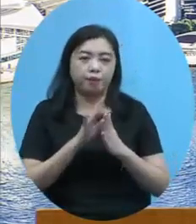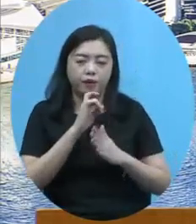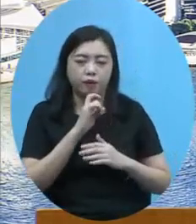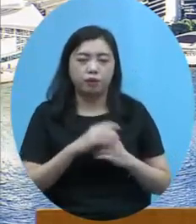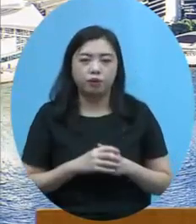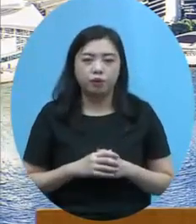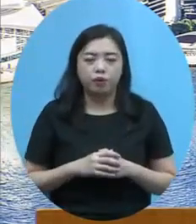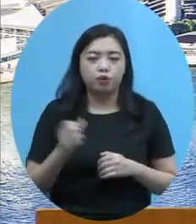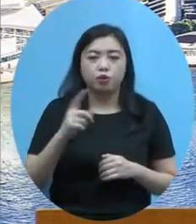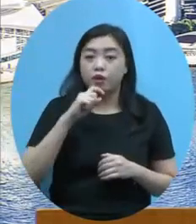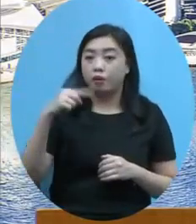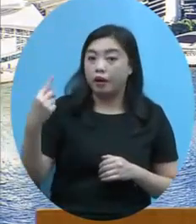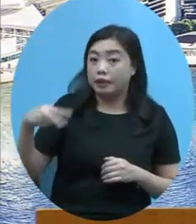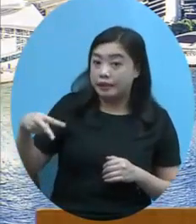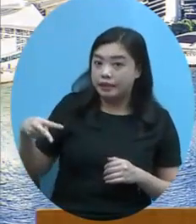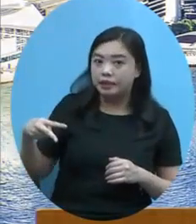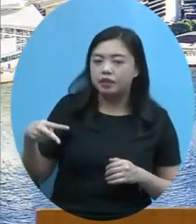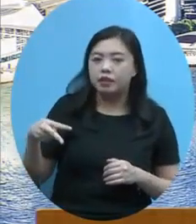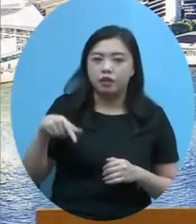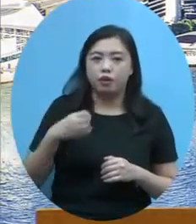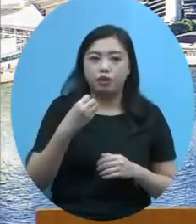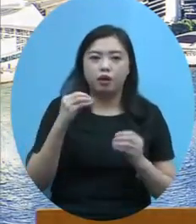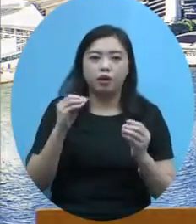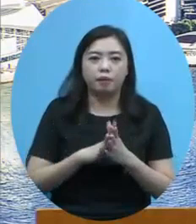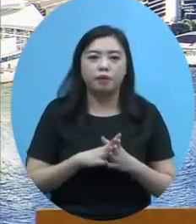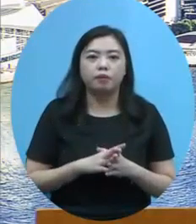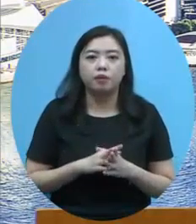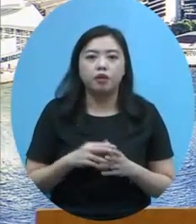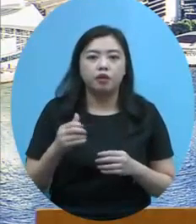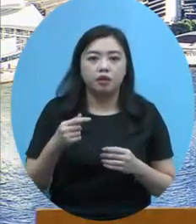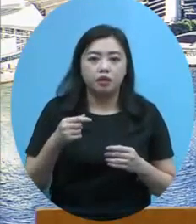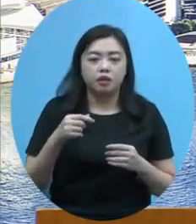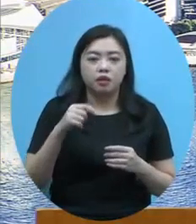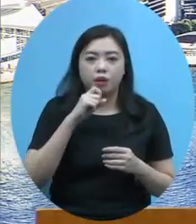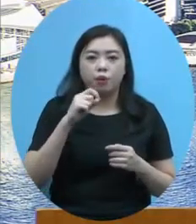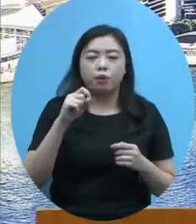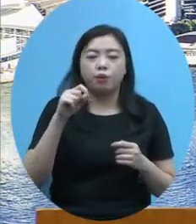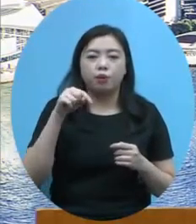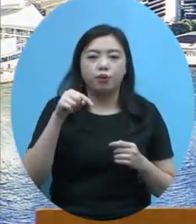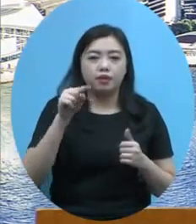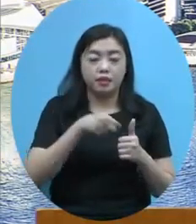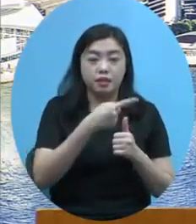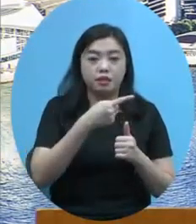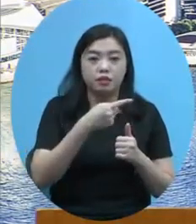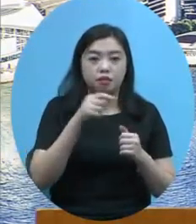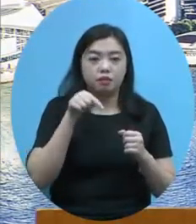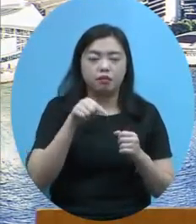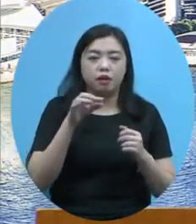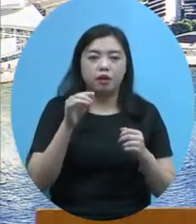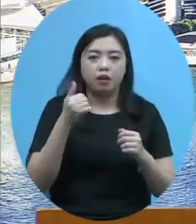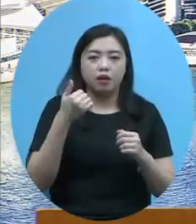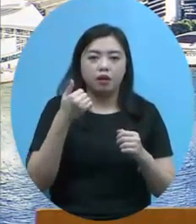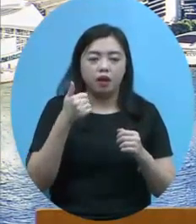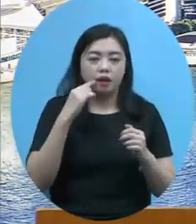咁另外有2宗咧係本地感染個案，咁第一宗本地感染個案咧係先前公布了涉